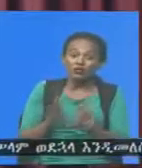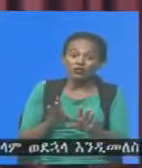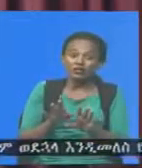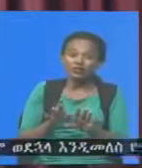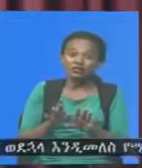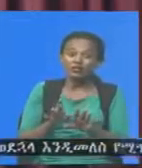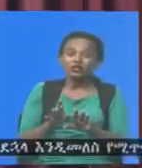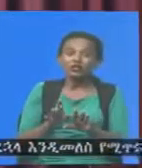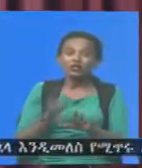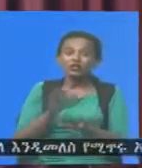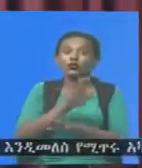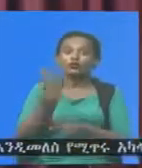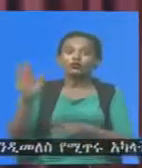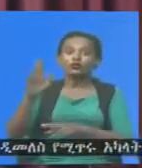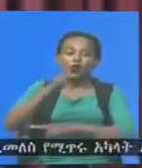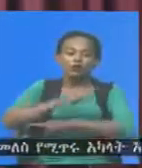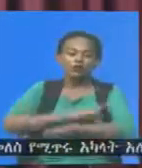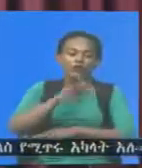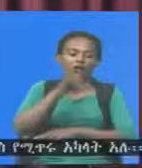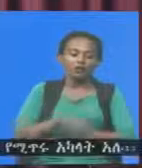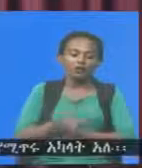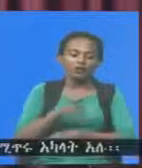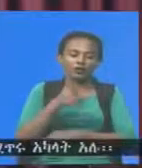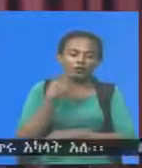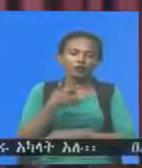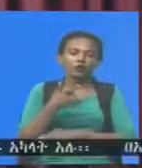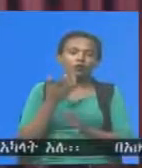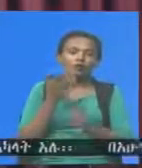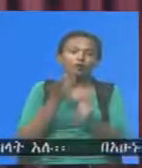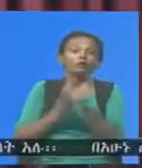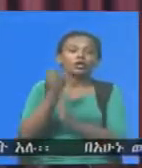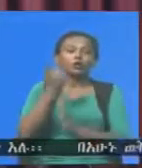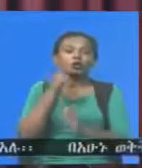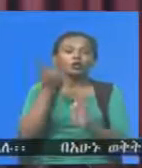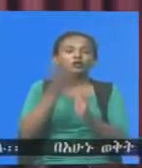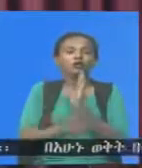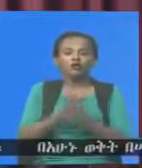ማረፍ አለብኝ መብቴ ነው የሚል አስፈጻሚ ይፈጥራል።